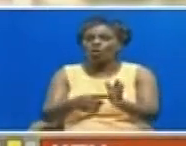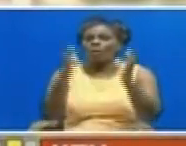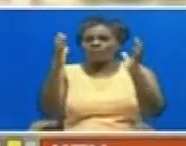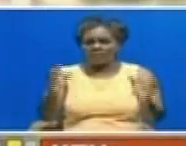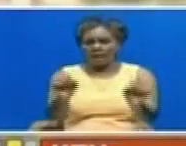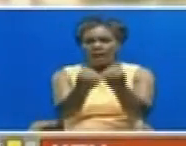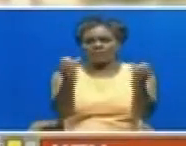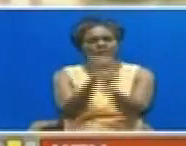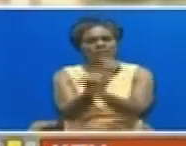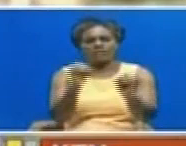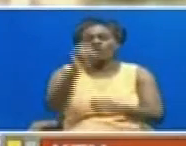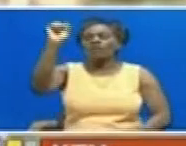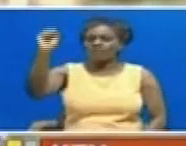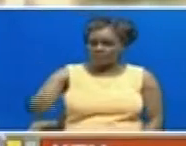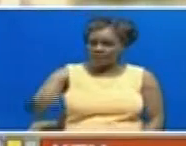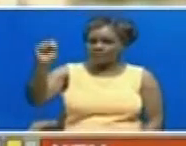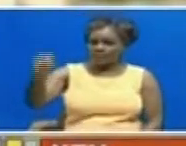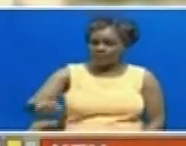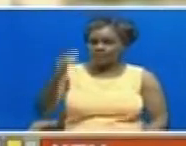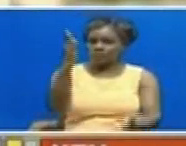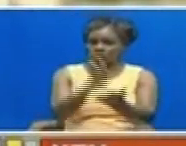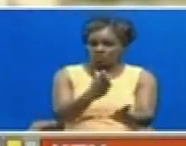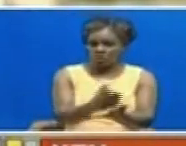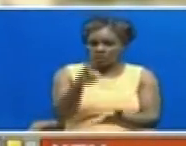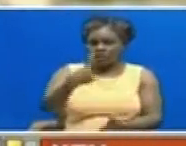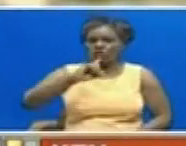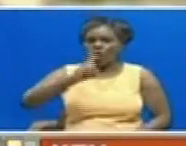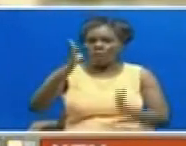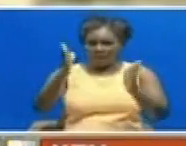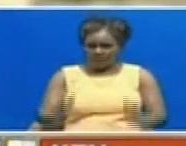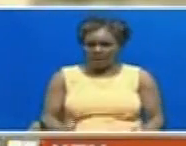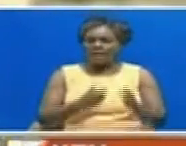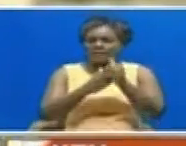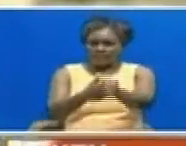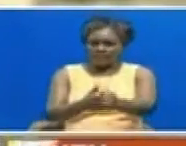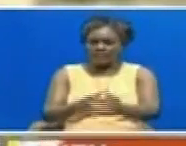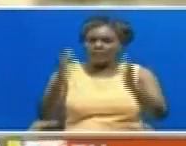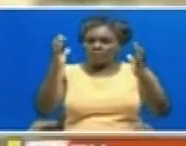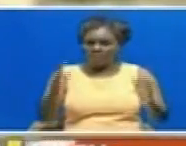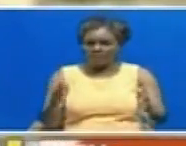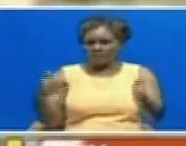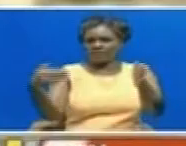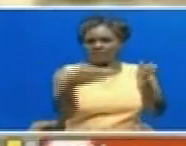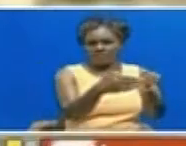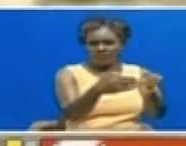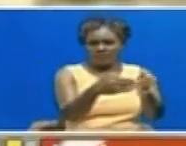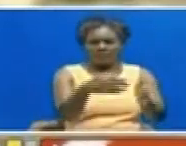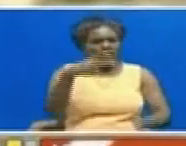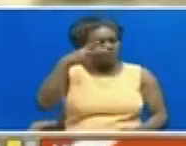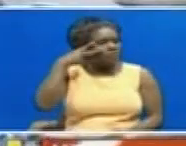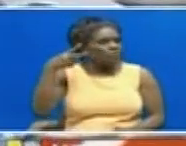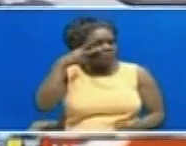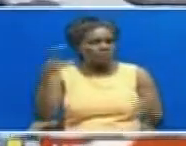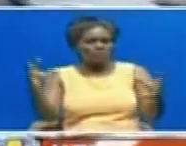Unfortunately, it didn't happen. So yes, certainly those are commanders that have been neutralized, and it's a big blow to the extremist